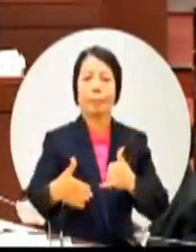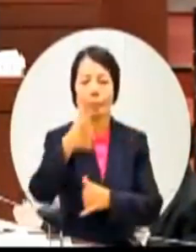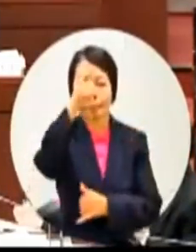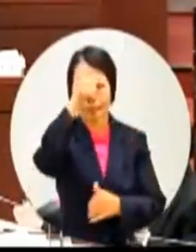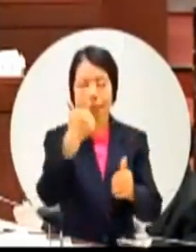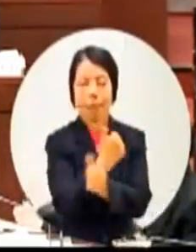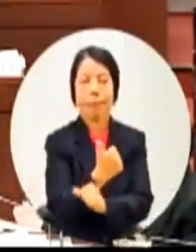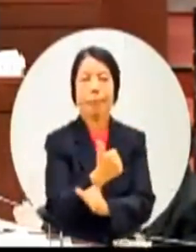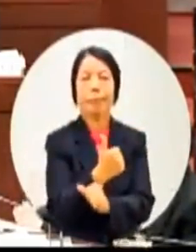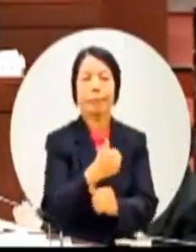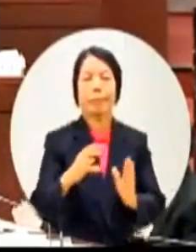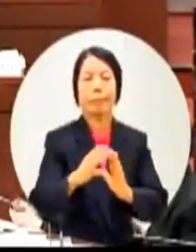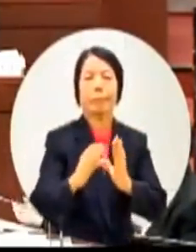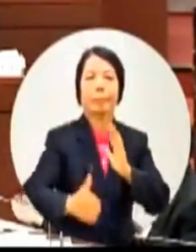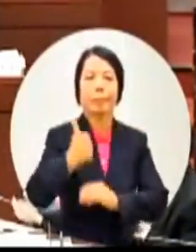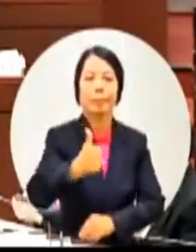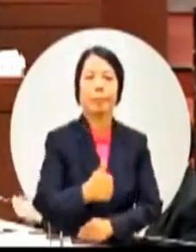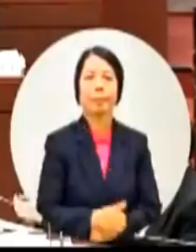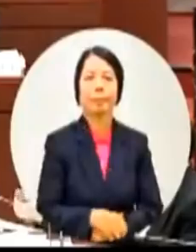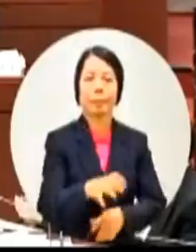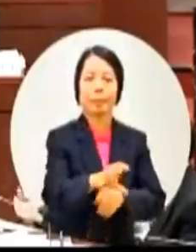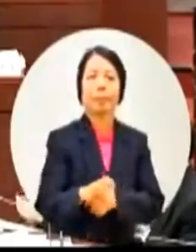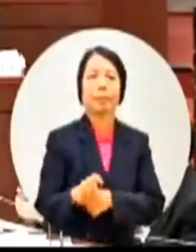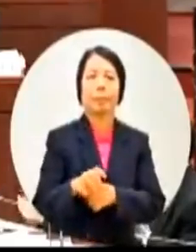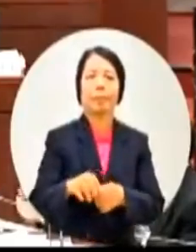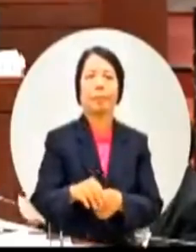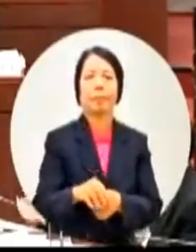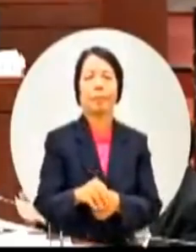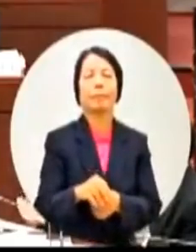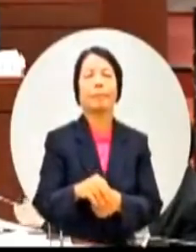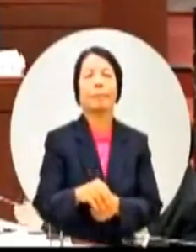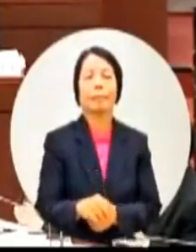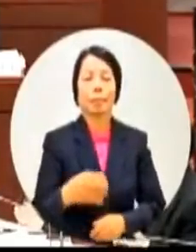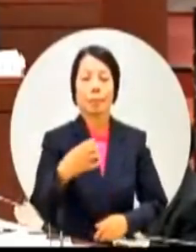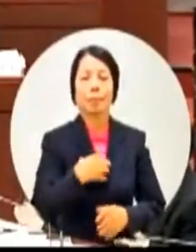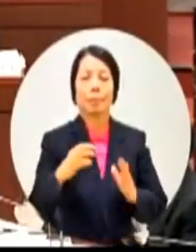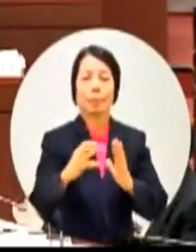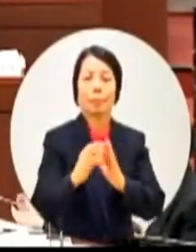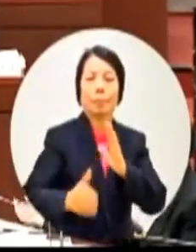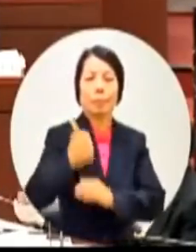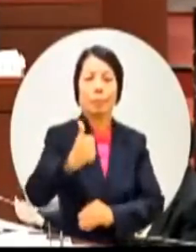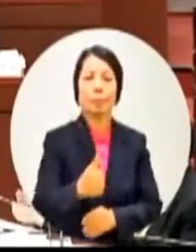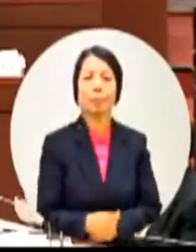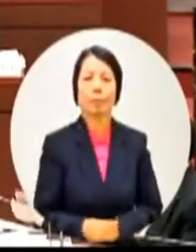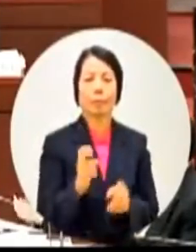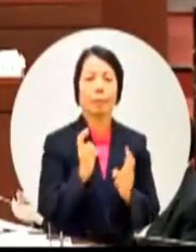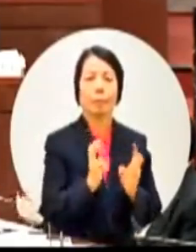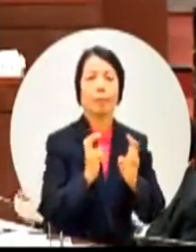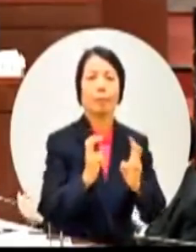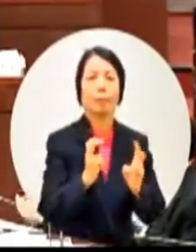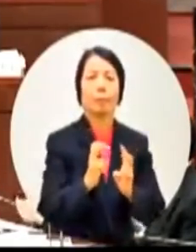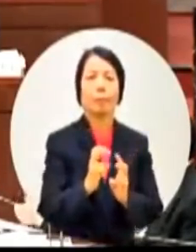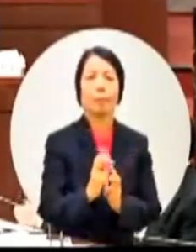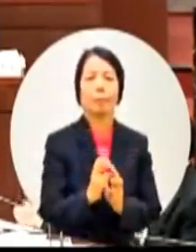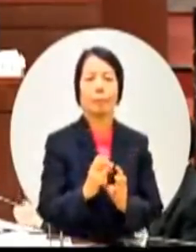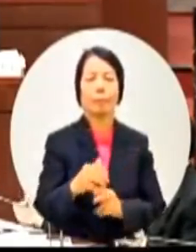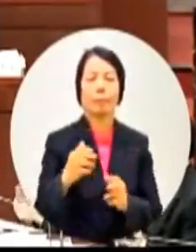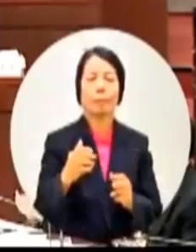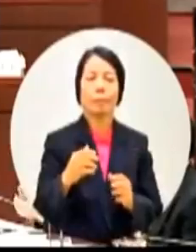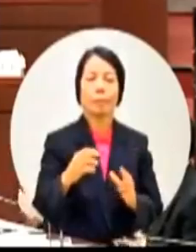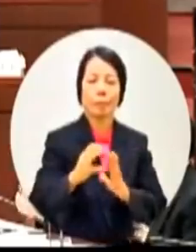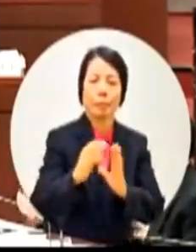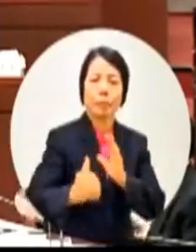农业局吴局长。捷运局范局长。毒防局蔡代理局长。